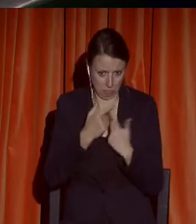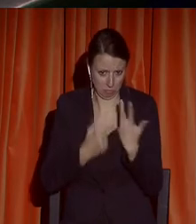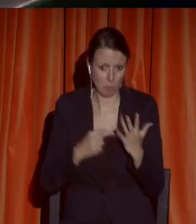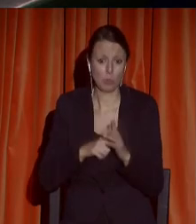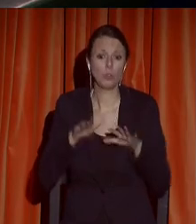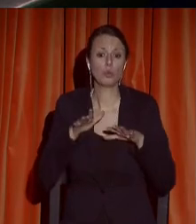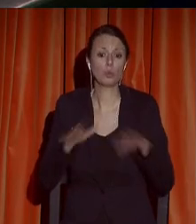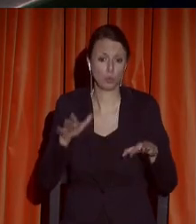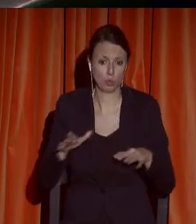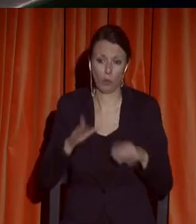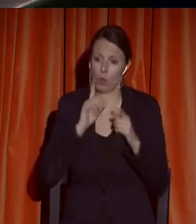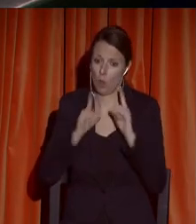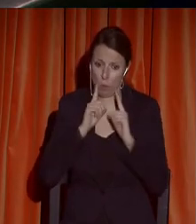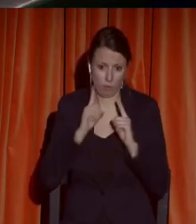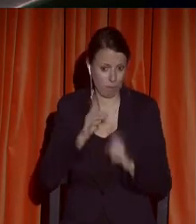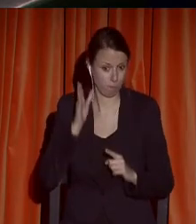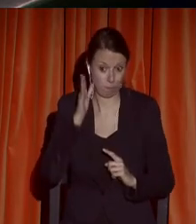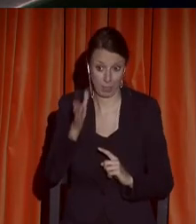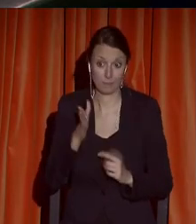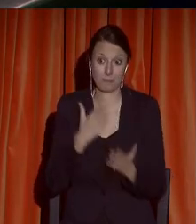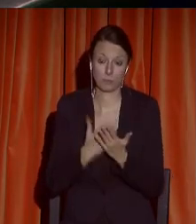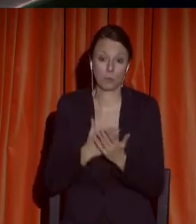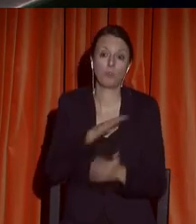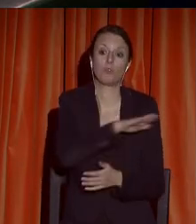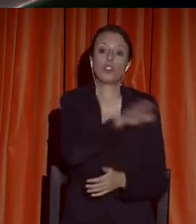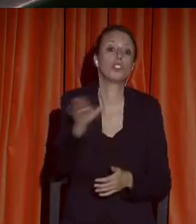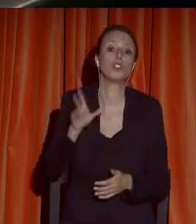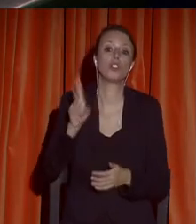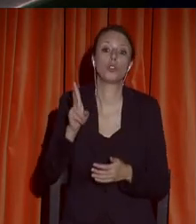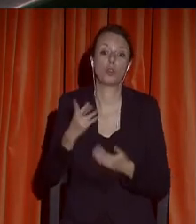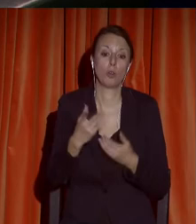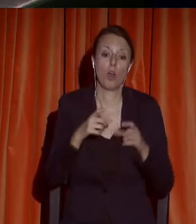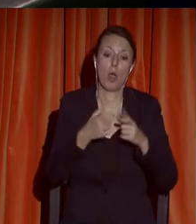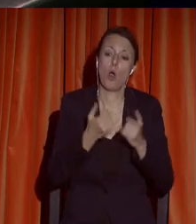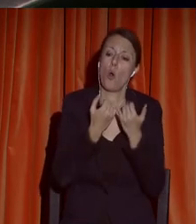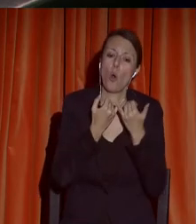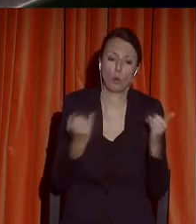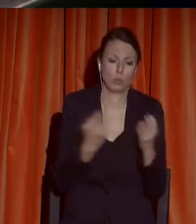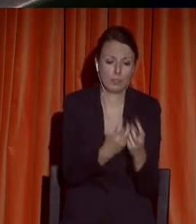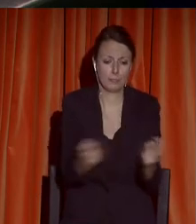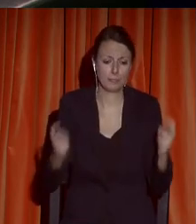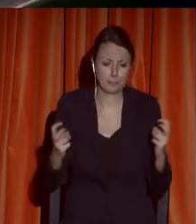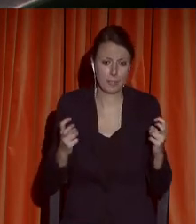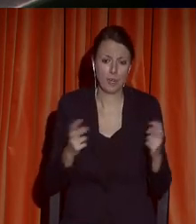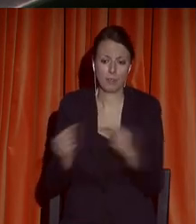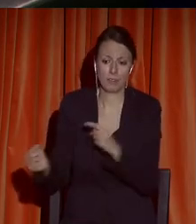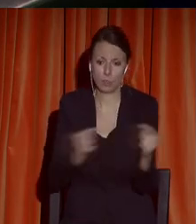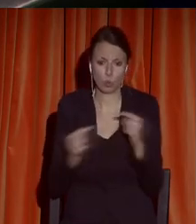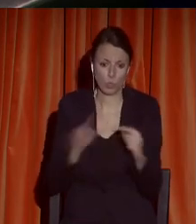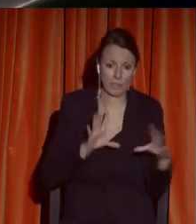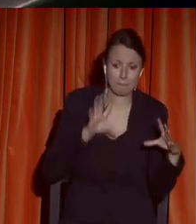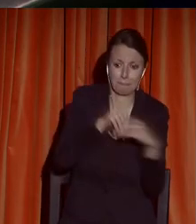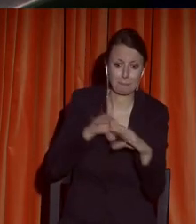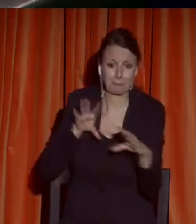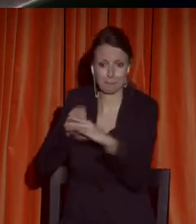bo każdy z nas, kto uczestniczył w panelach, w różnych panelach, ma takie